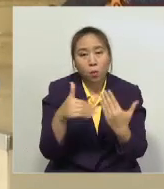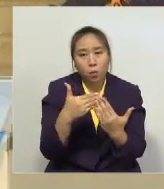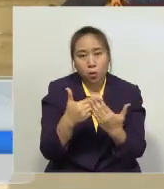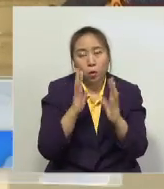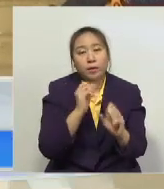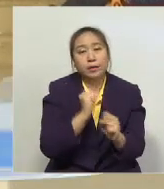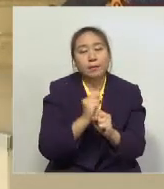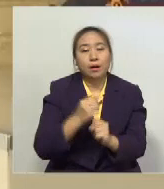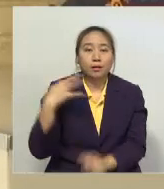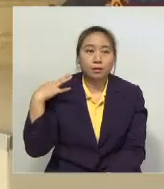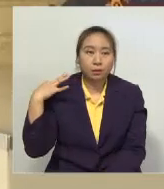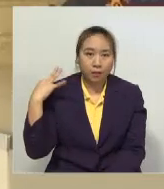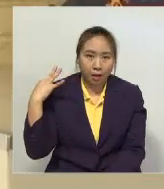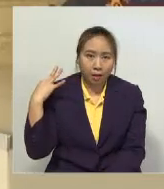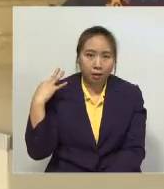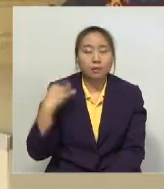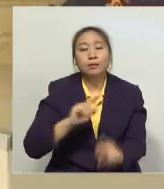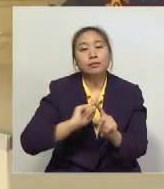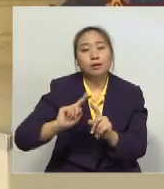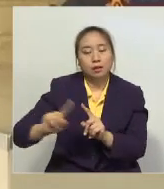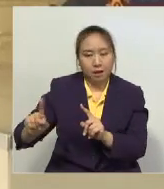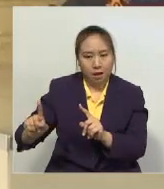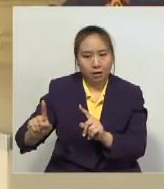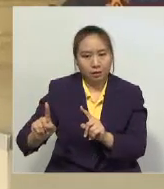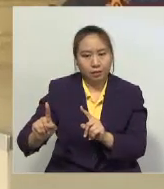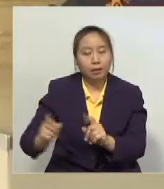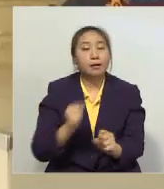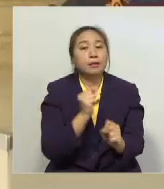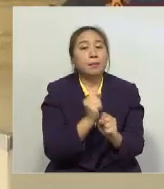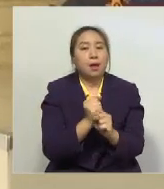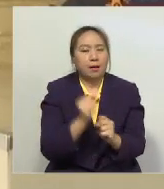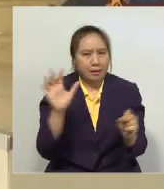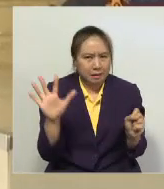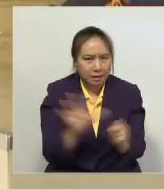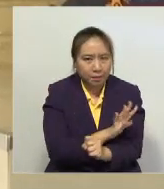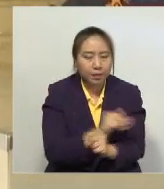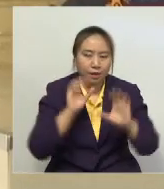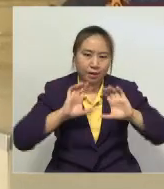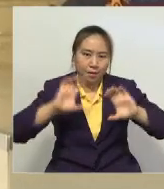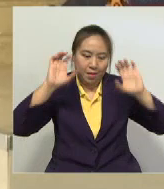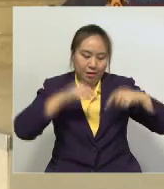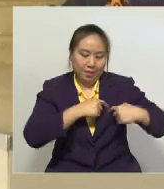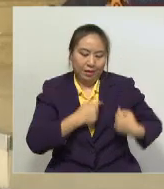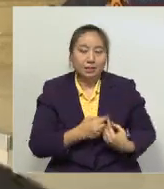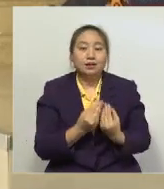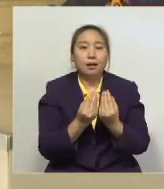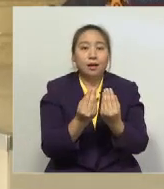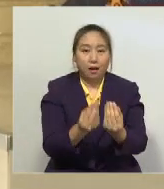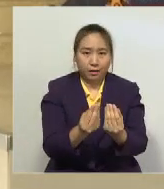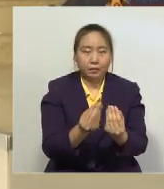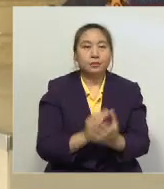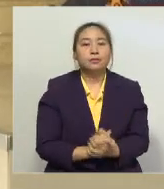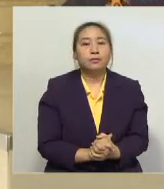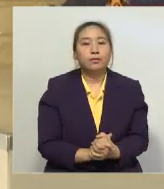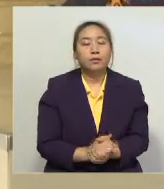จ้าหน้าที่อาสาสมัครแล้วก็บุคคลต่างๆเนี่ยทำงานกันอย่างเต็มที่นะคะรัฐบาลก็เป็นกำลังใจให้แล้วก็